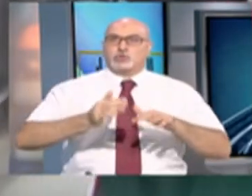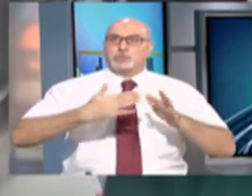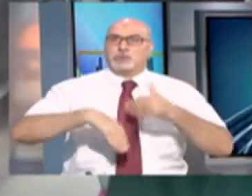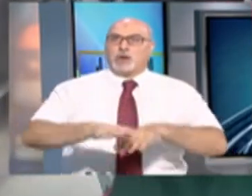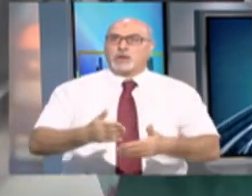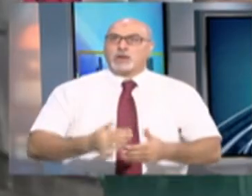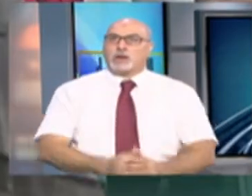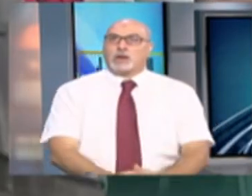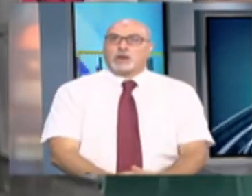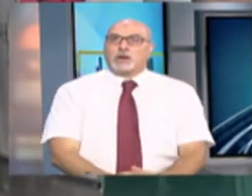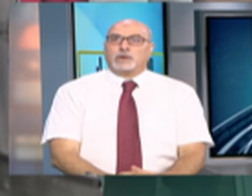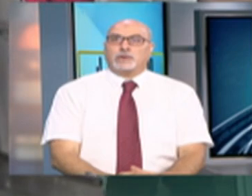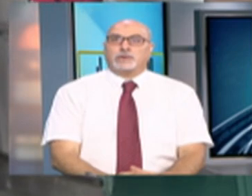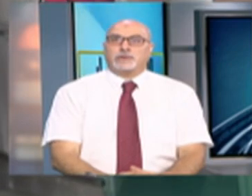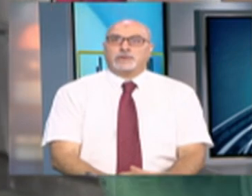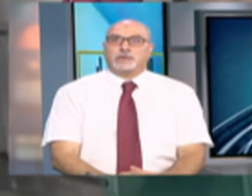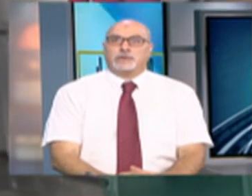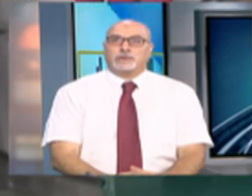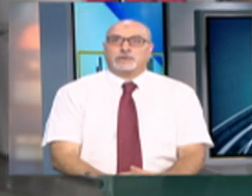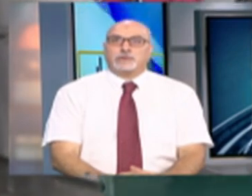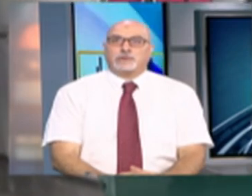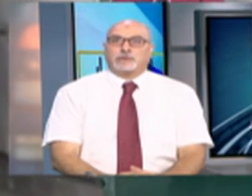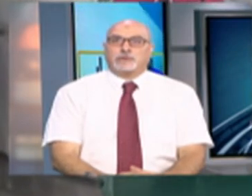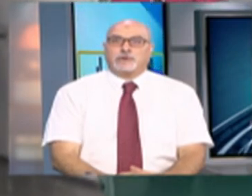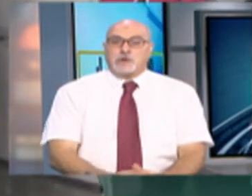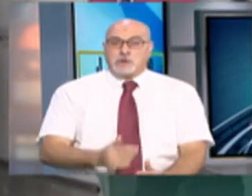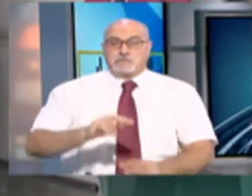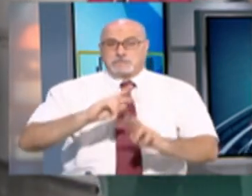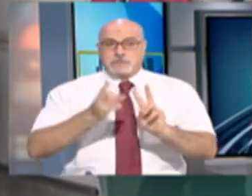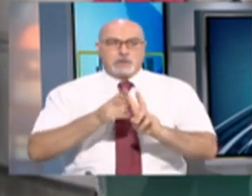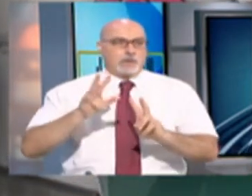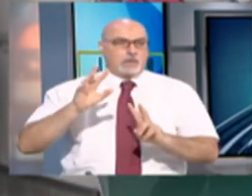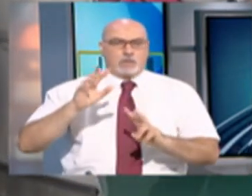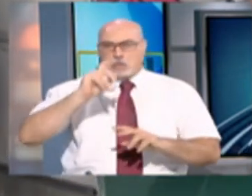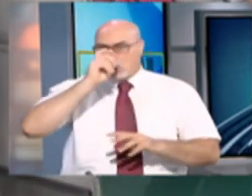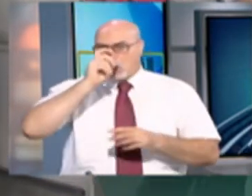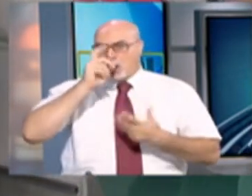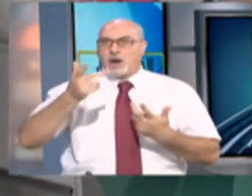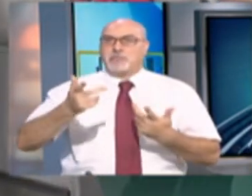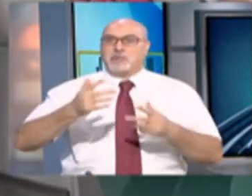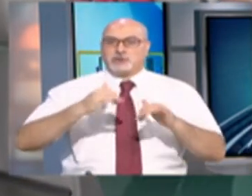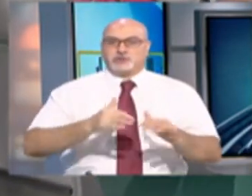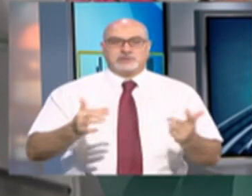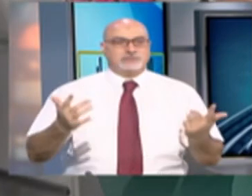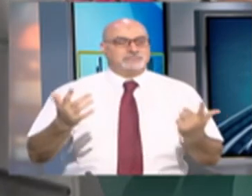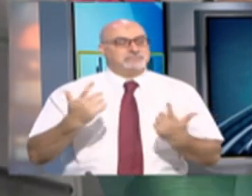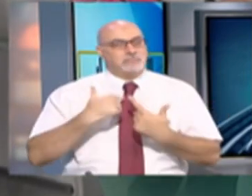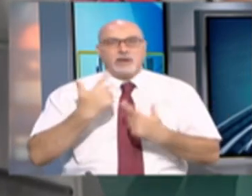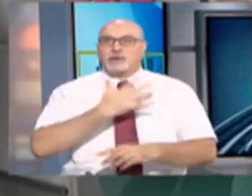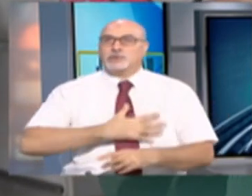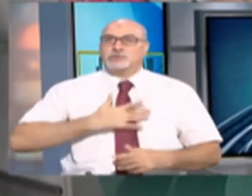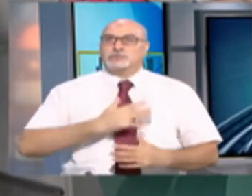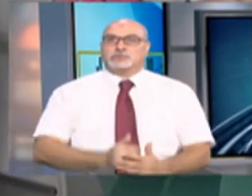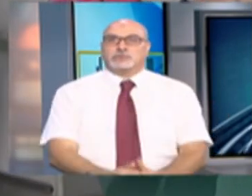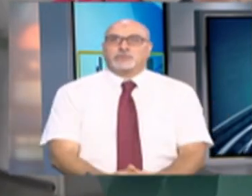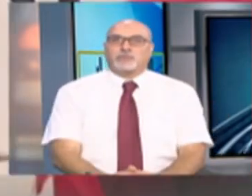يكونوا معناها اون ريوسيت. وهران اكيد من افضل المدن عربيا يعني كسمعه اكيد حتكون